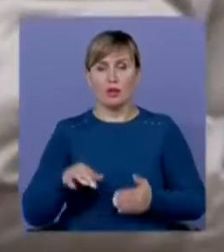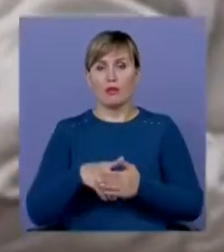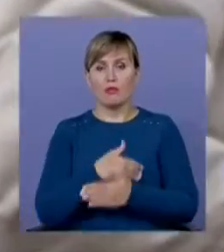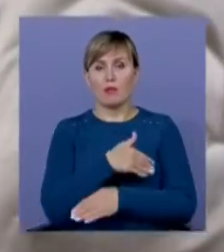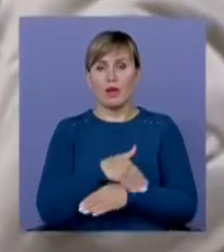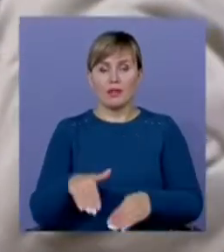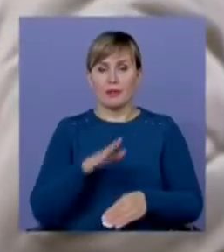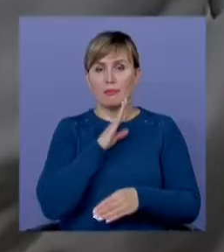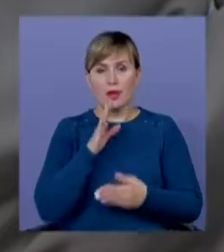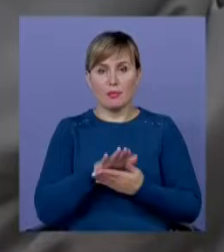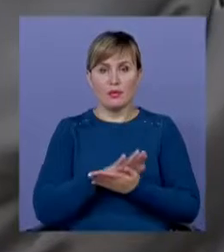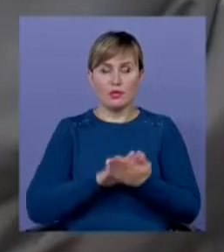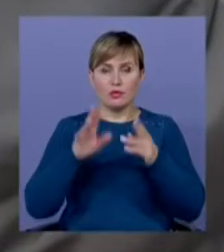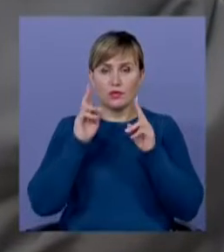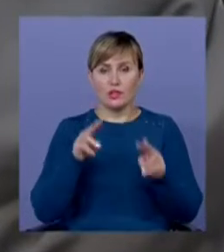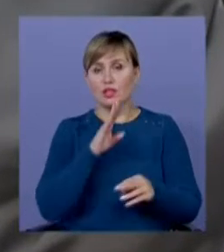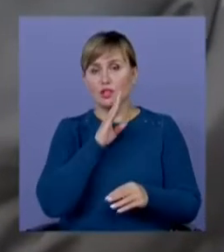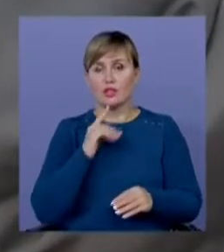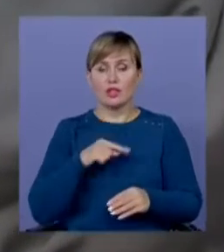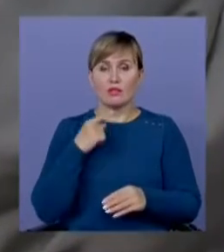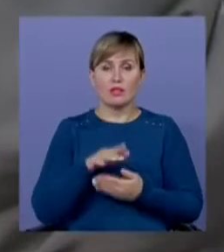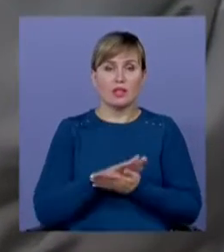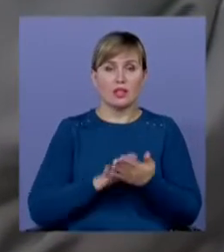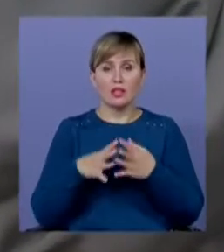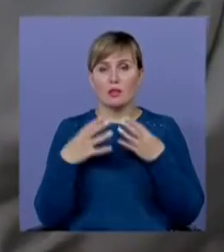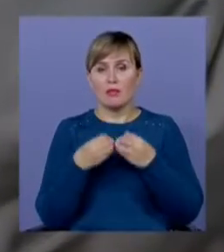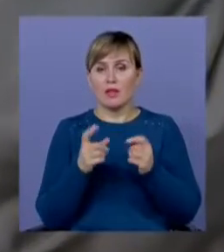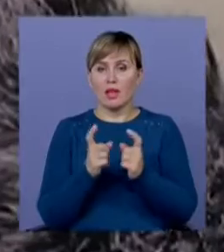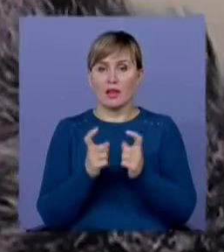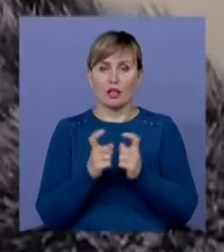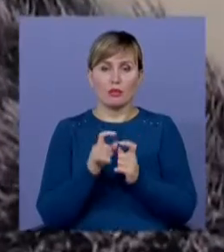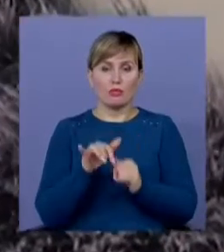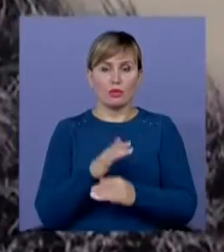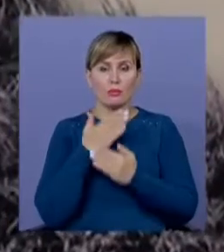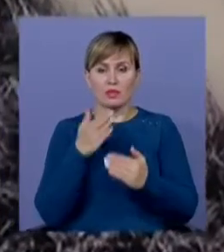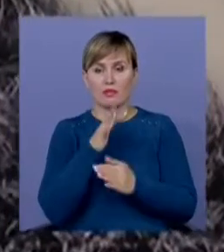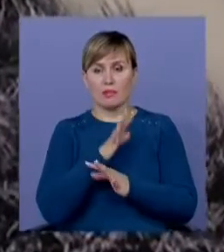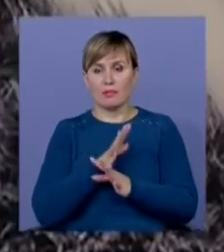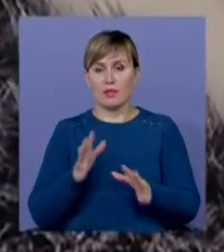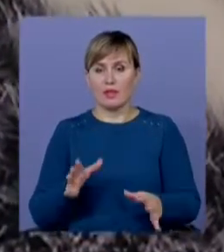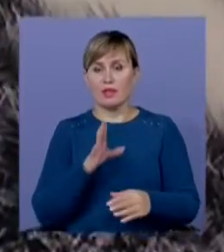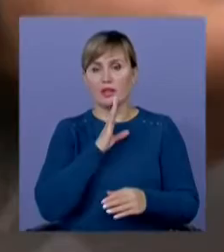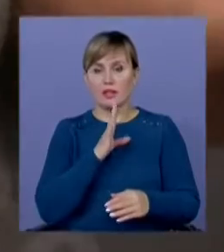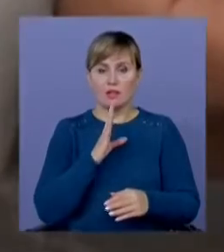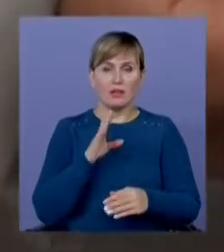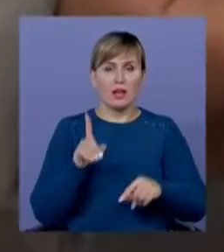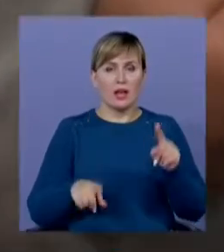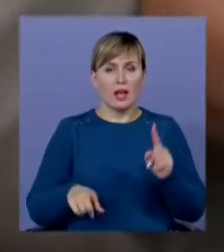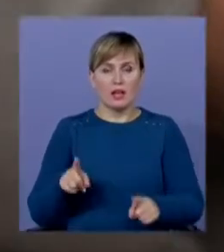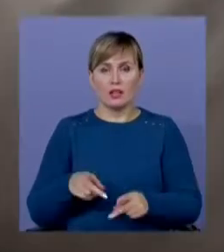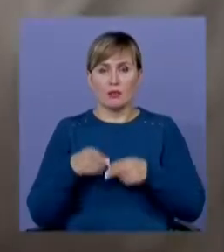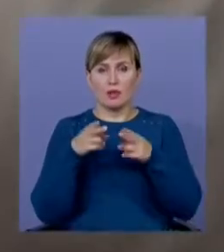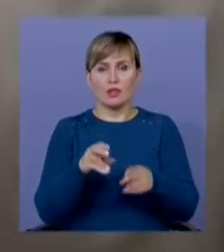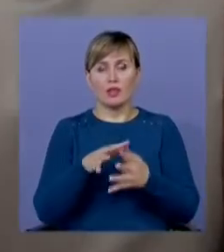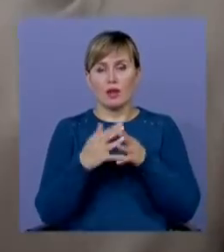адресе девушки мать ничего не знает. Женщина говорит, что никаких семейных конфликтов у них в последнее время не было. Девушка изредка приезжала в родной